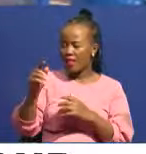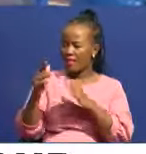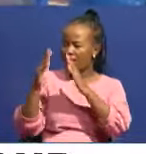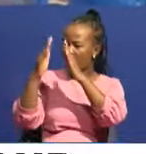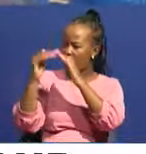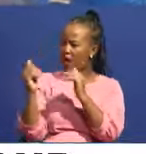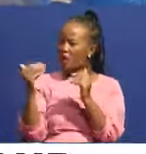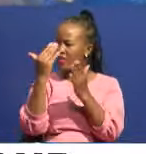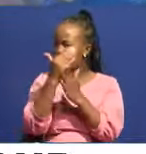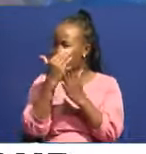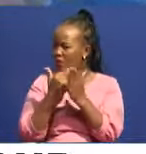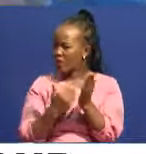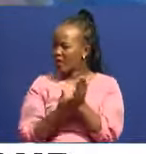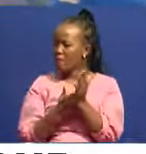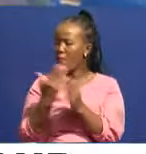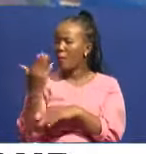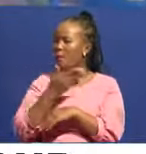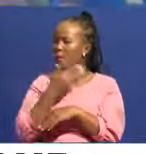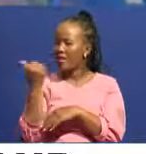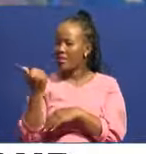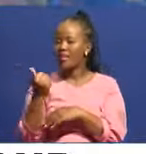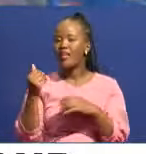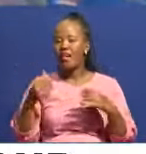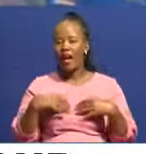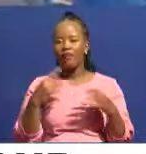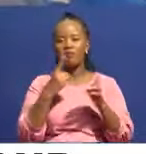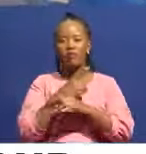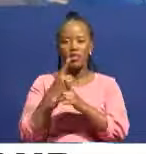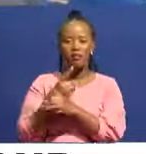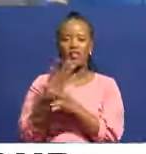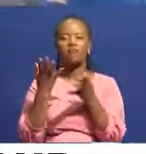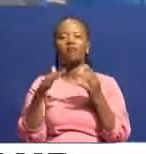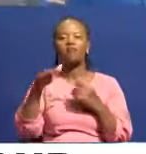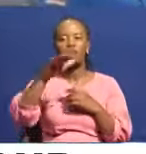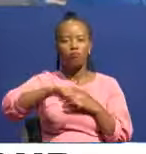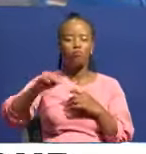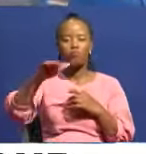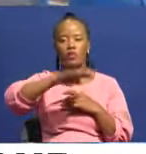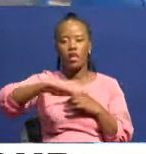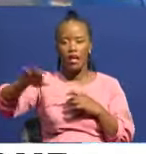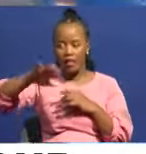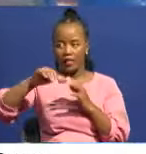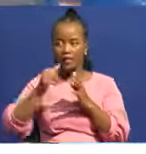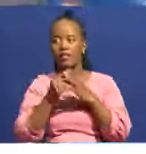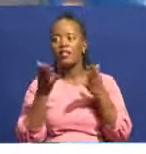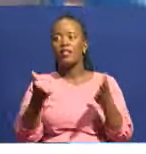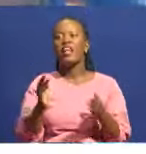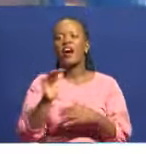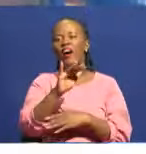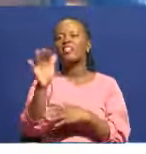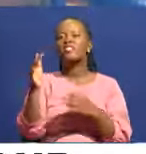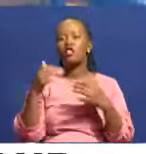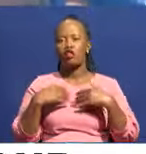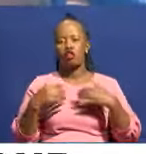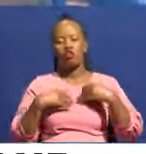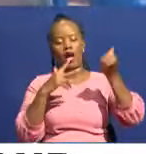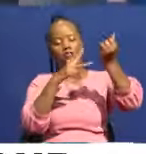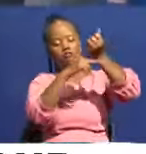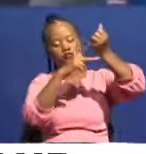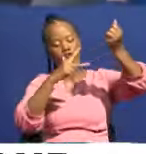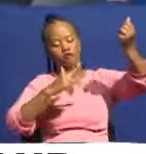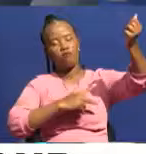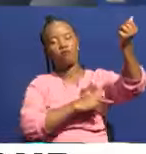bridge kutoka hii mpaka side nyingine. Wanazunguka huko karibu na Nyabisongororo. Naomba tafadhali utuwekee bridge hapa kwa ngambo